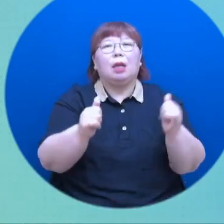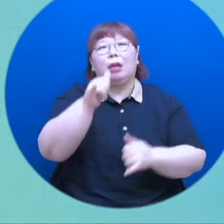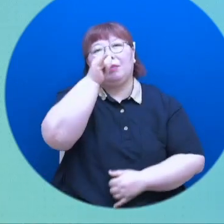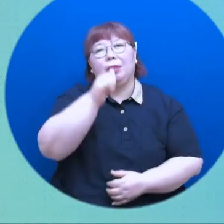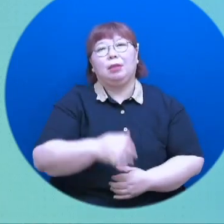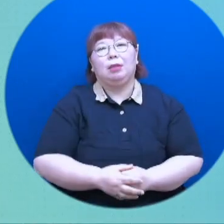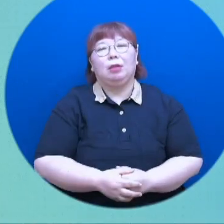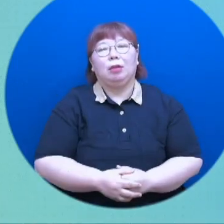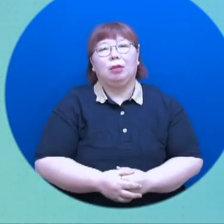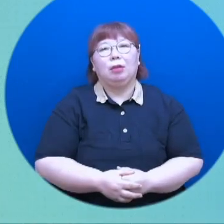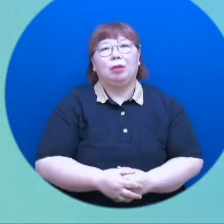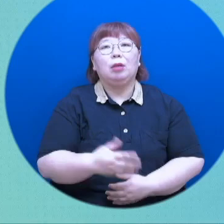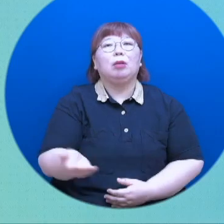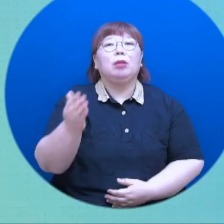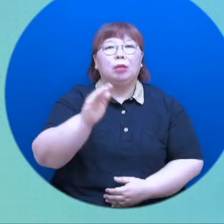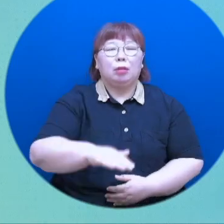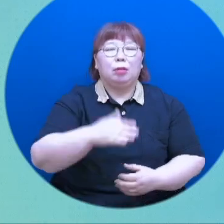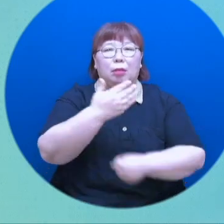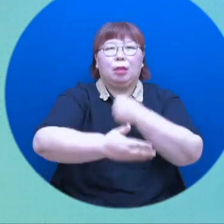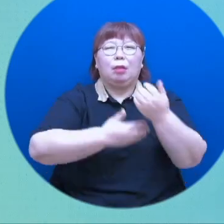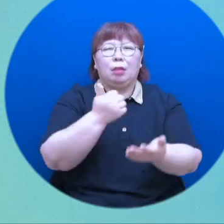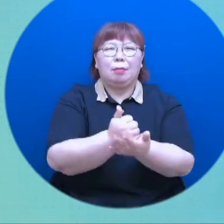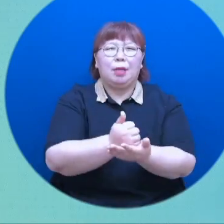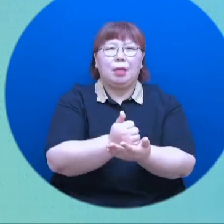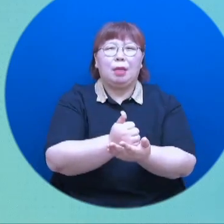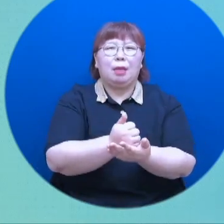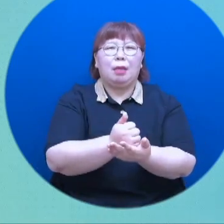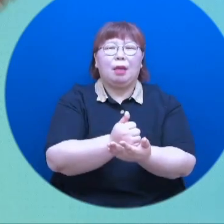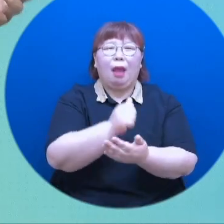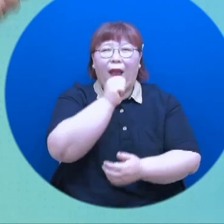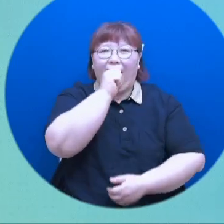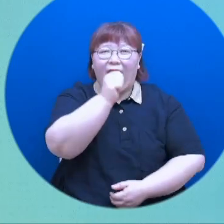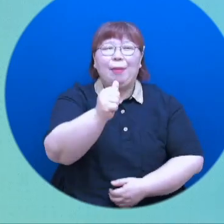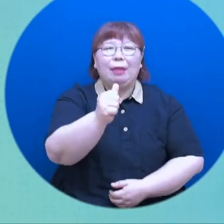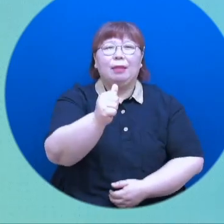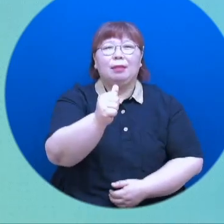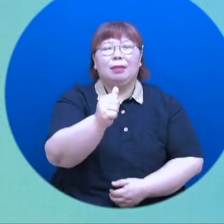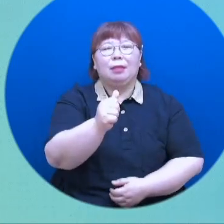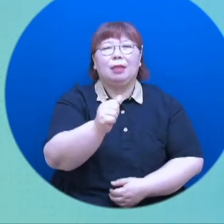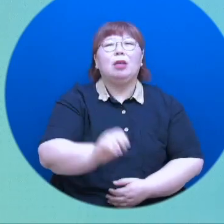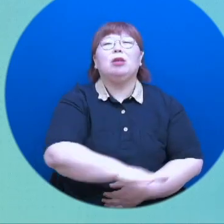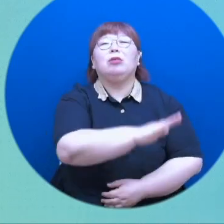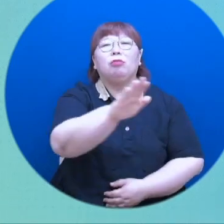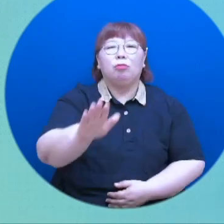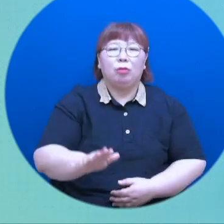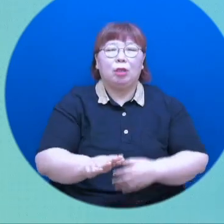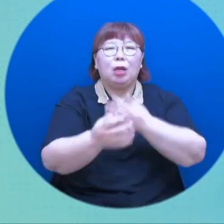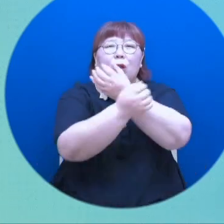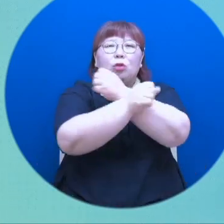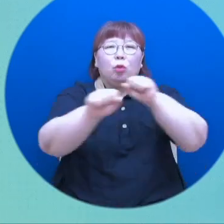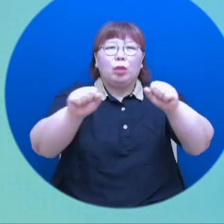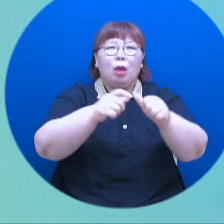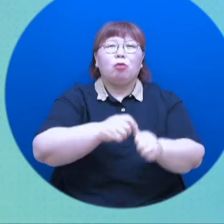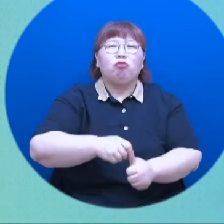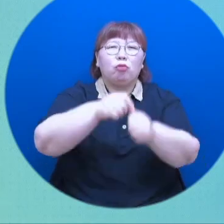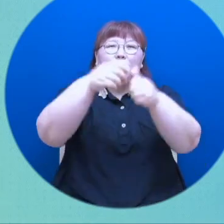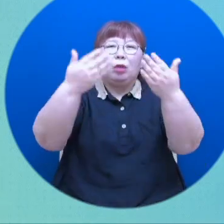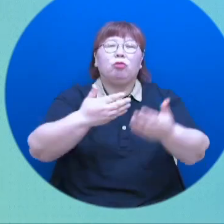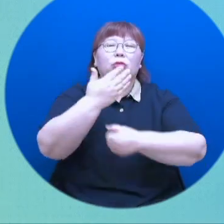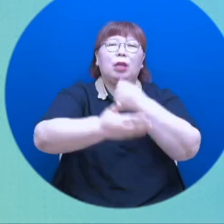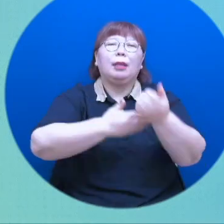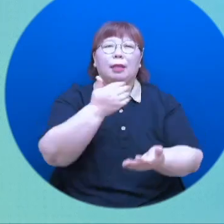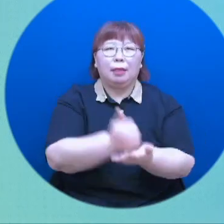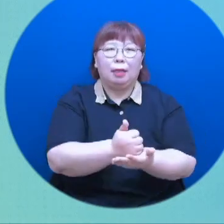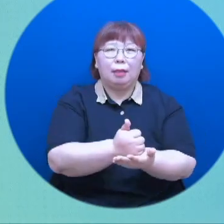있어요. 그러나 하나님께서 반드시 우리에게 무하다 속량하시는 하나님이다. 이